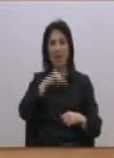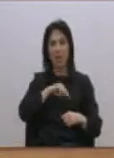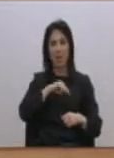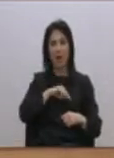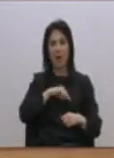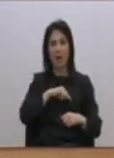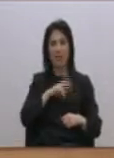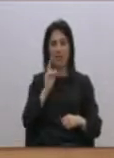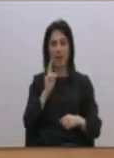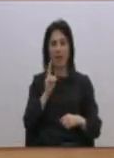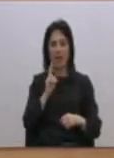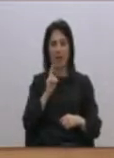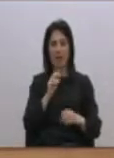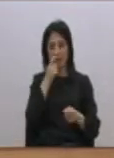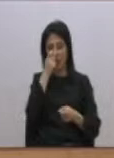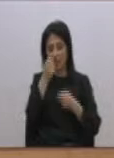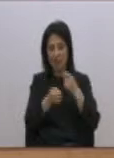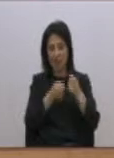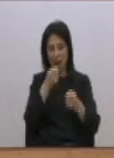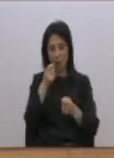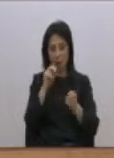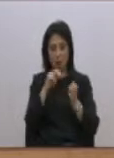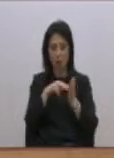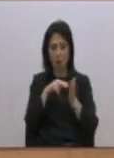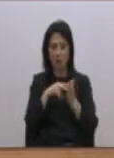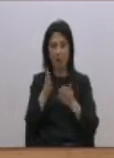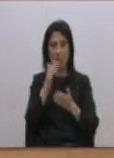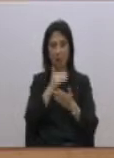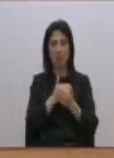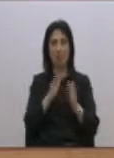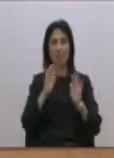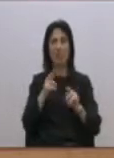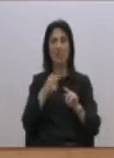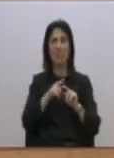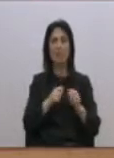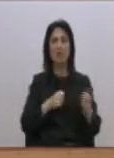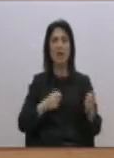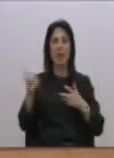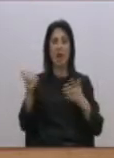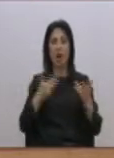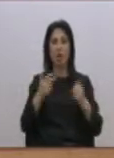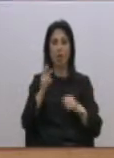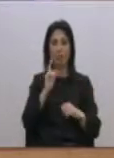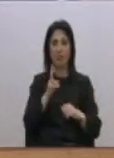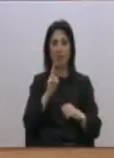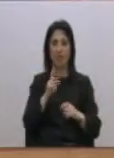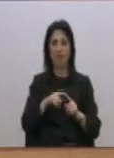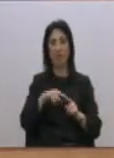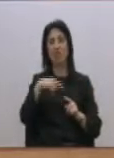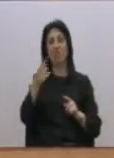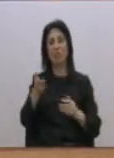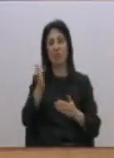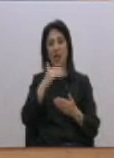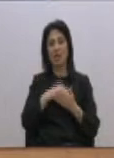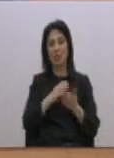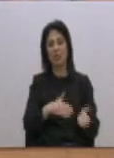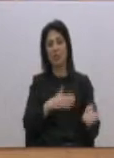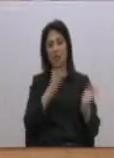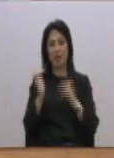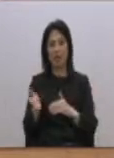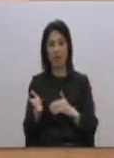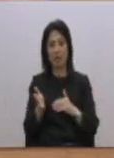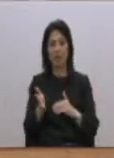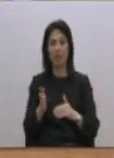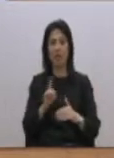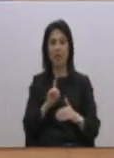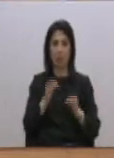მახასიათებლით კანდიდატთა დეტალური შეფასებების შედეგად ხდება იმ რაოდენობის კანდიდატის შემდეგ ეტაპზე გადასვლა,